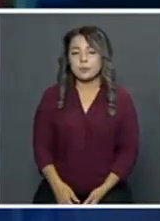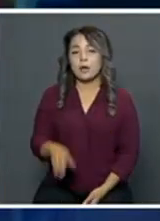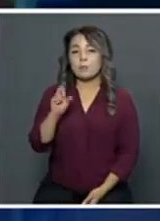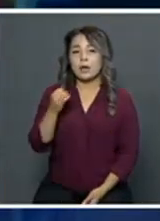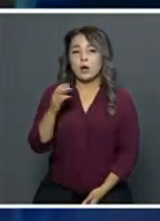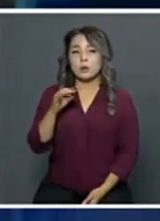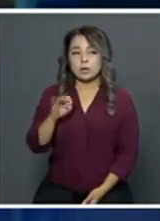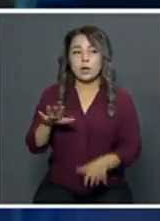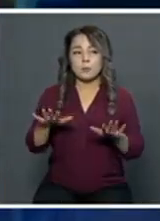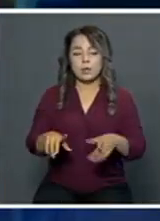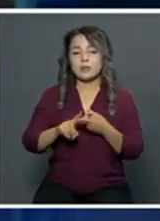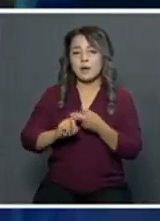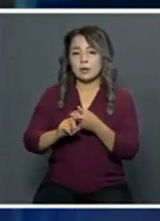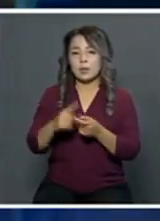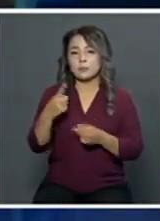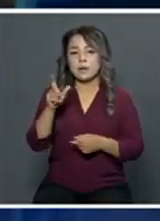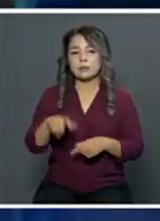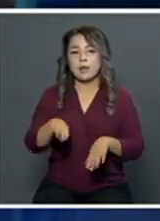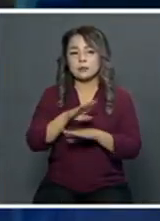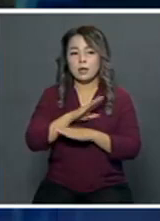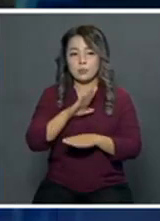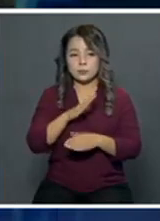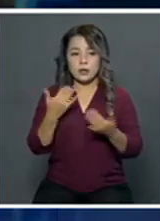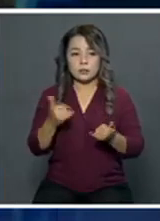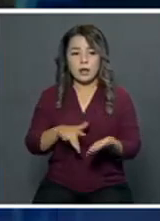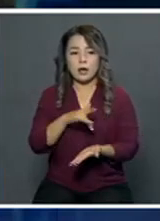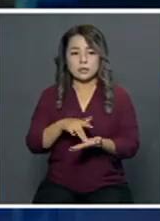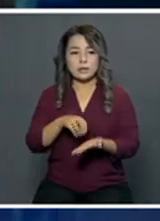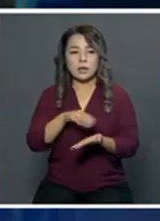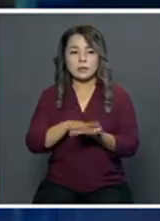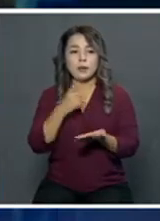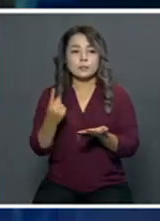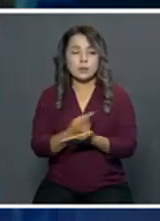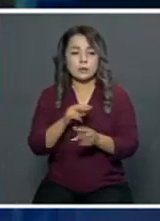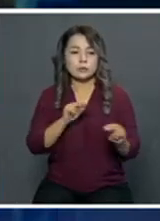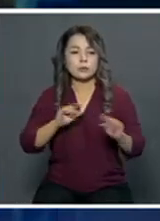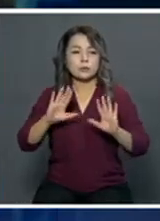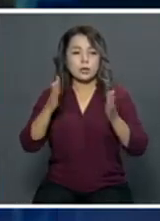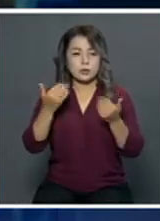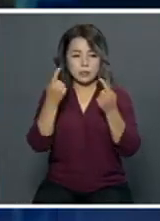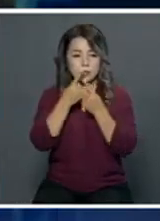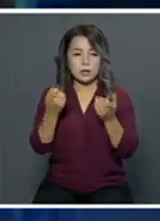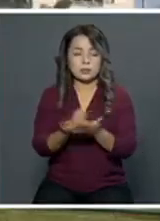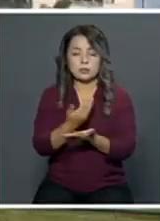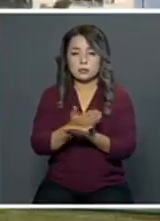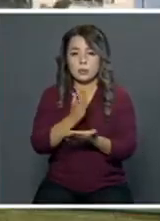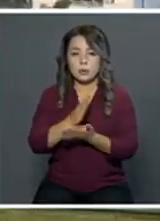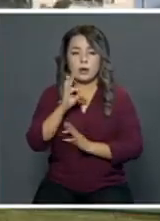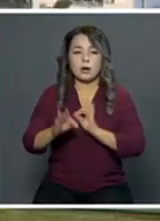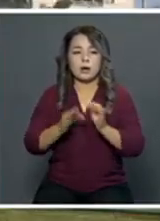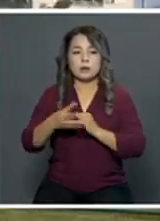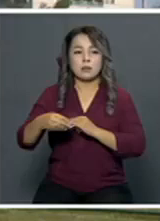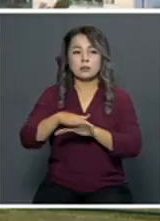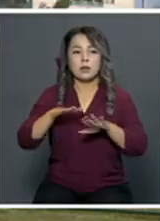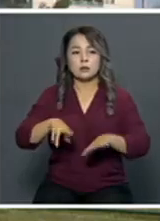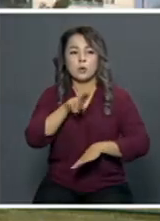Байқоңырда коронавирус инфекциясынан бір науқас көз жұмды. Бұл қалада тіркелген алғашқы қайғылы жағдай. Қайтыс болған адам ғарыш кешенінің